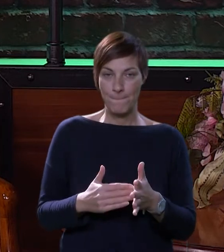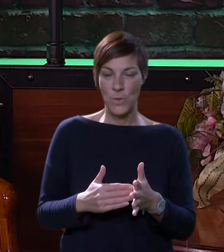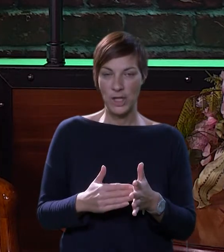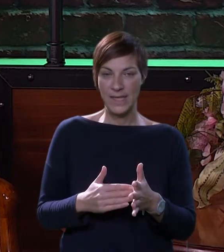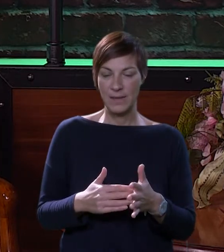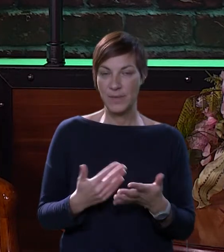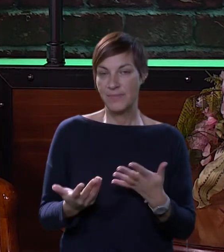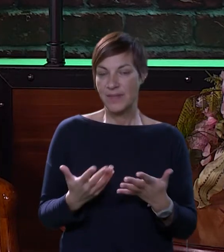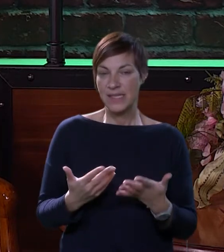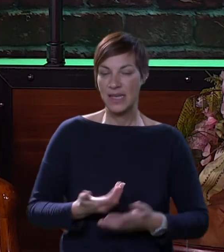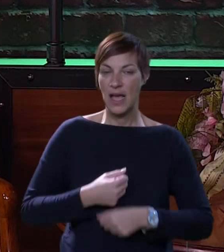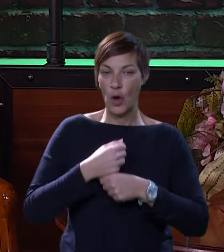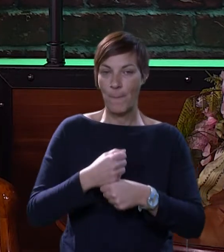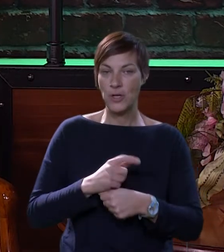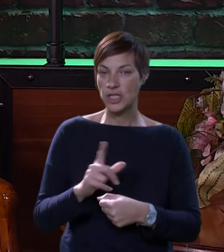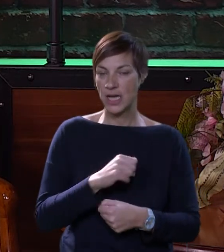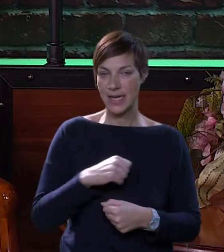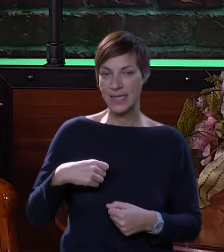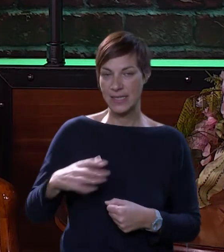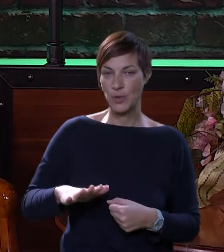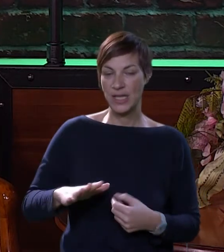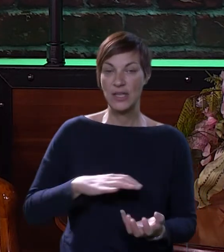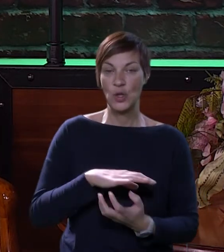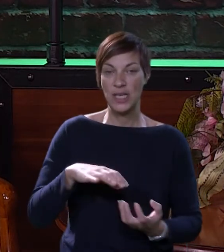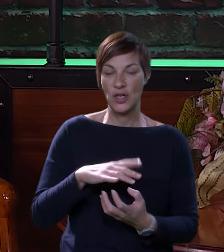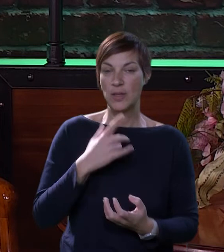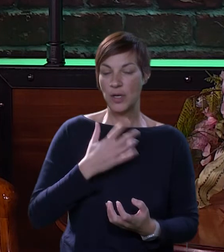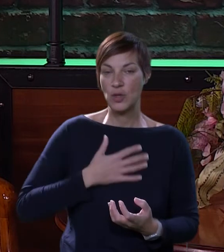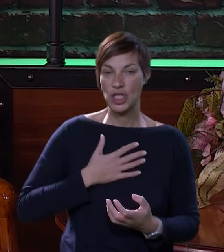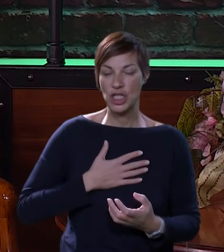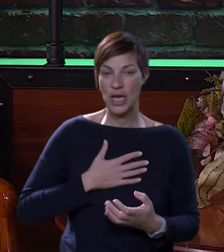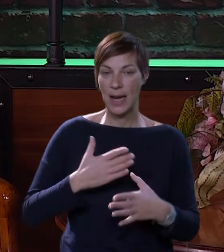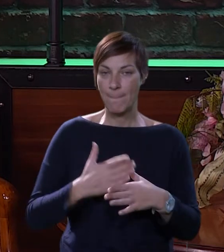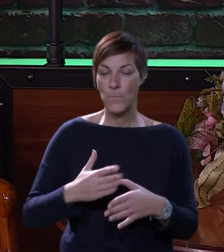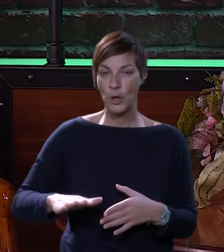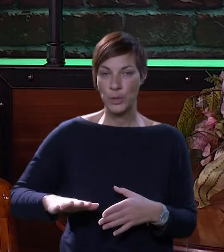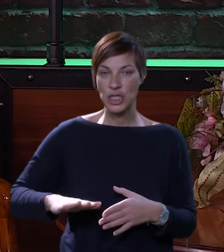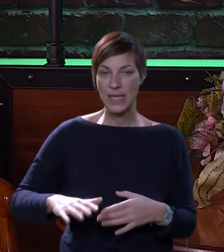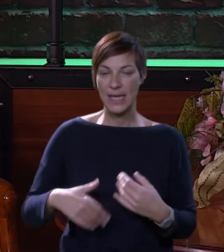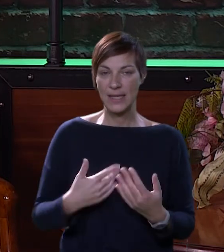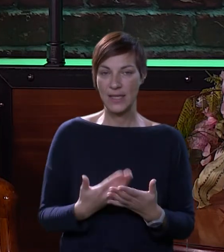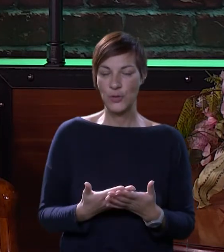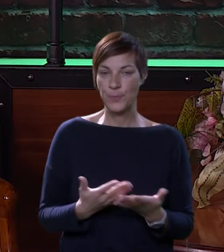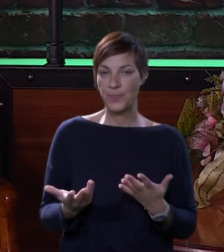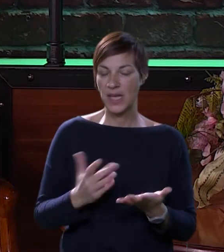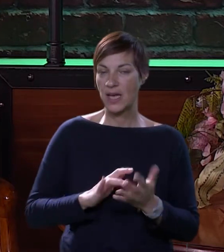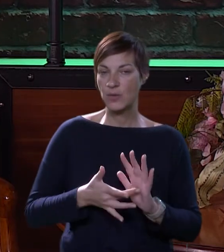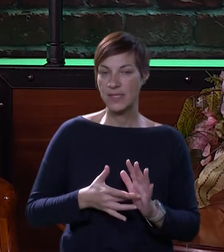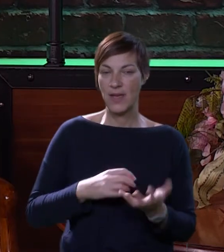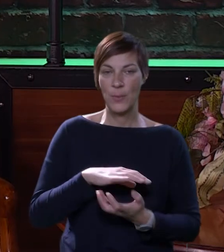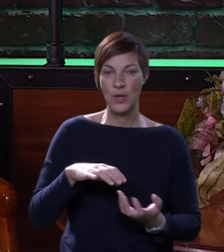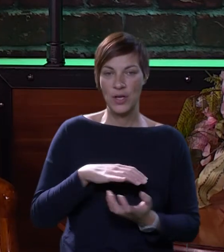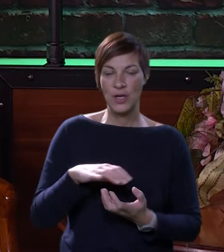potrebna. Da se nekako da podrška ne samo djetetu nego i roditeljima koji žele pomoći tom djetetu. Kao i svemu